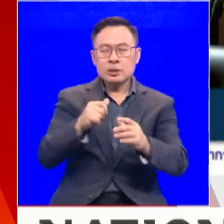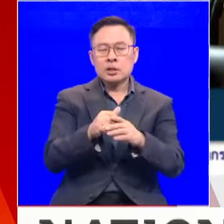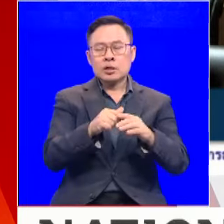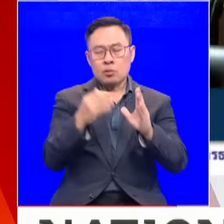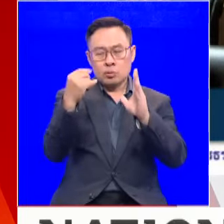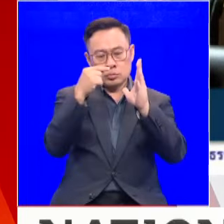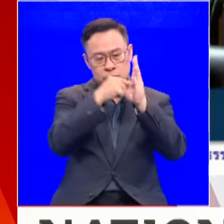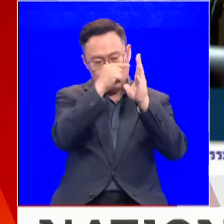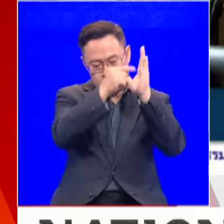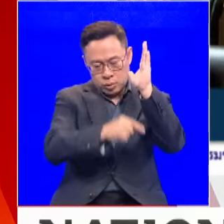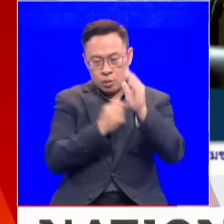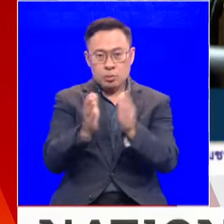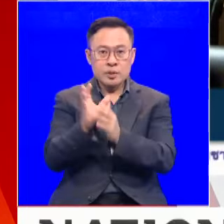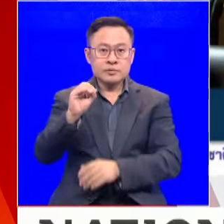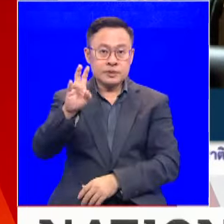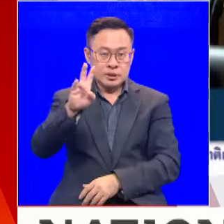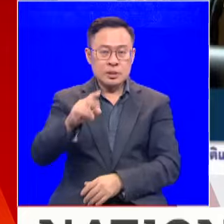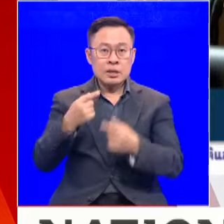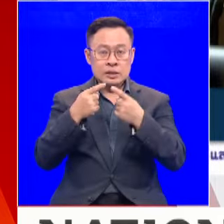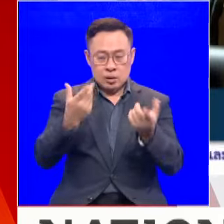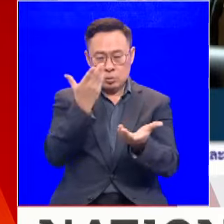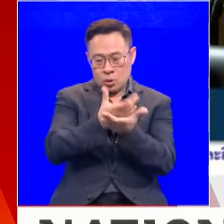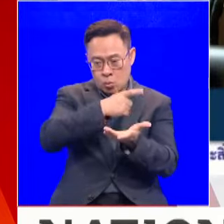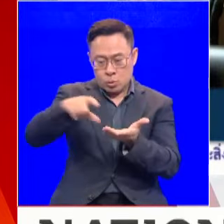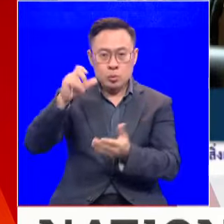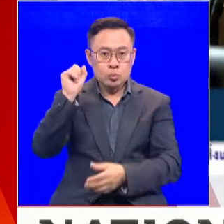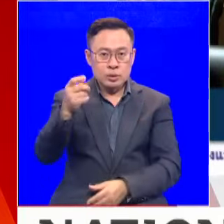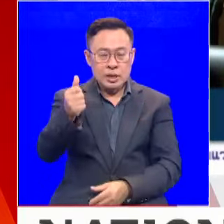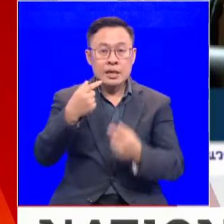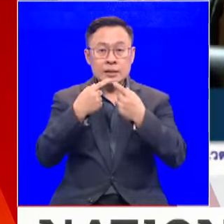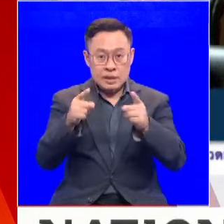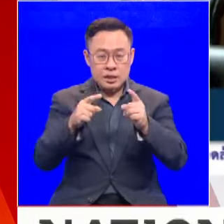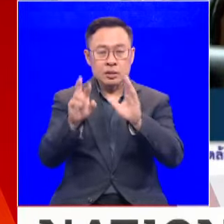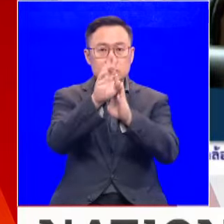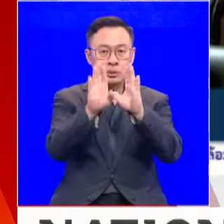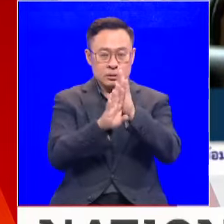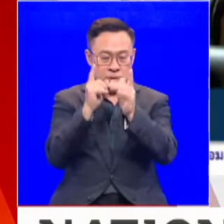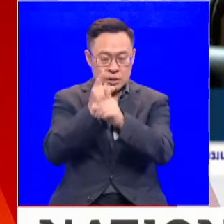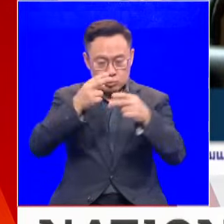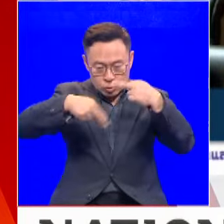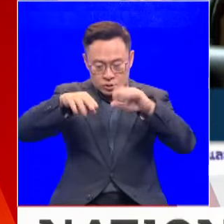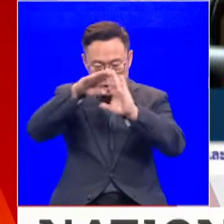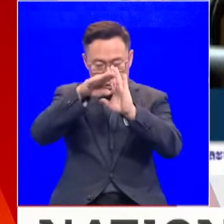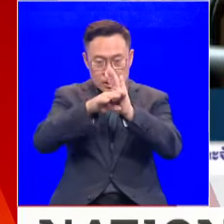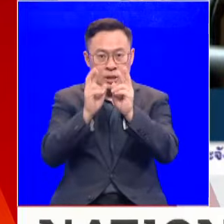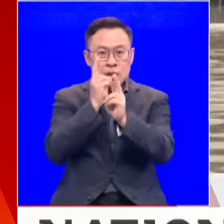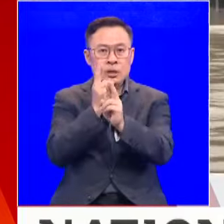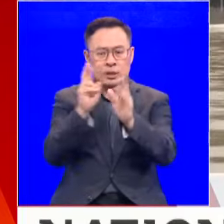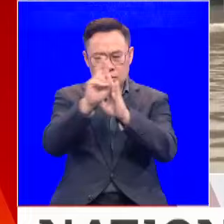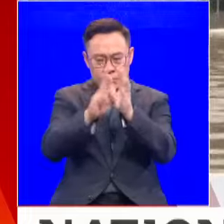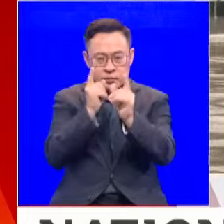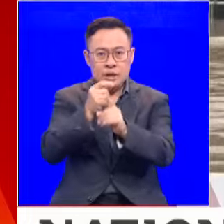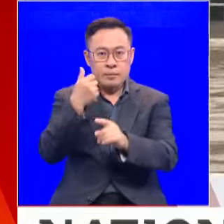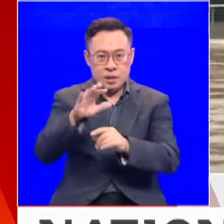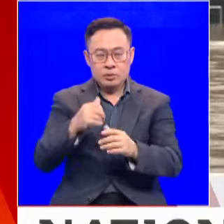ให้ถึงมือเร็วที่สุดแต่ทั้งนี้ทั้งนั้นค่ะก็ต้องปฏิบัติตามระเบียบราชการมันไม่สามารถที่จะทำตามชอบใจได้